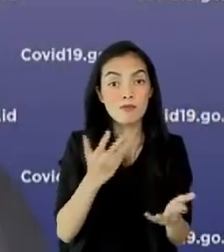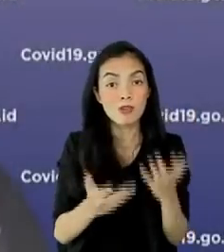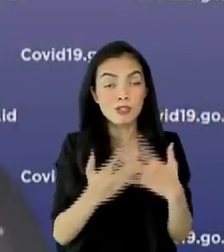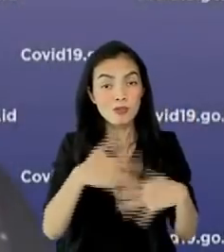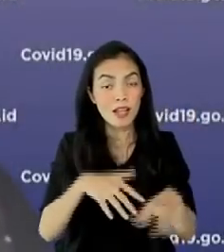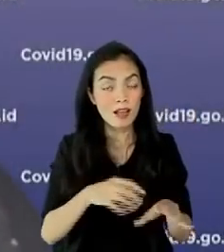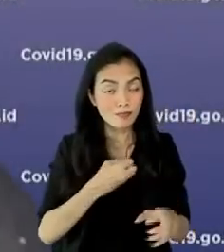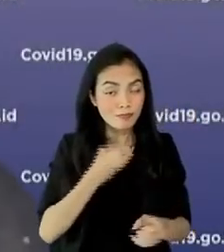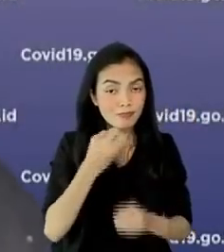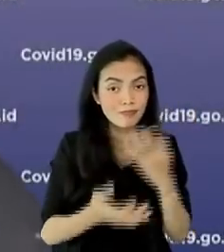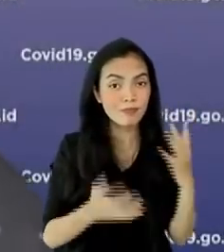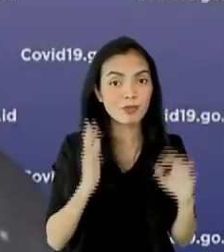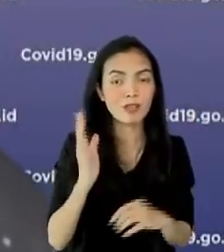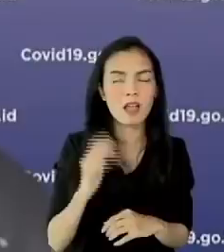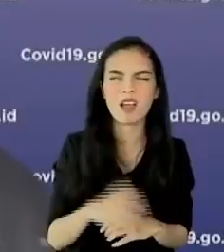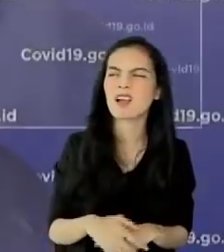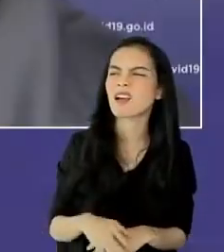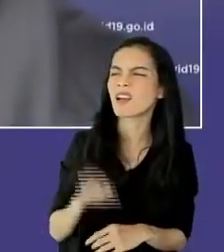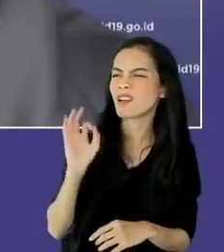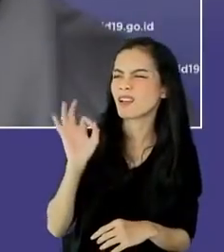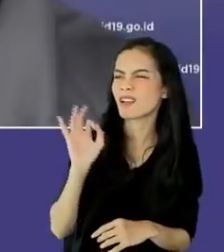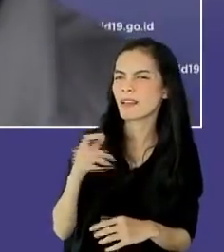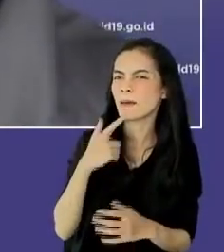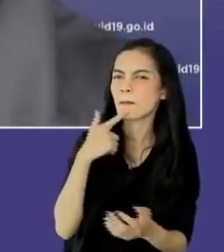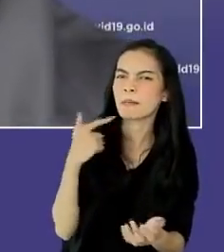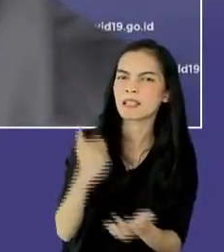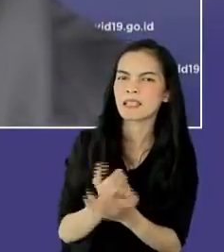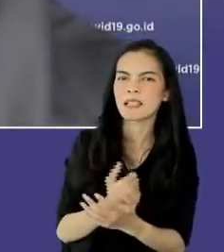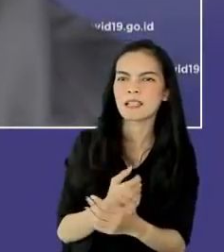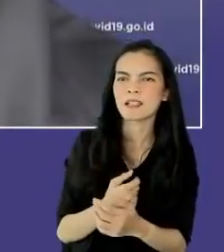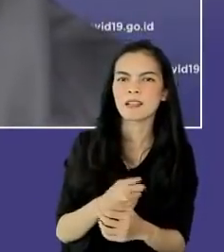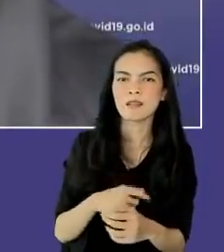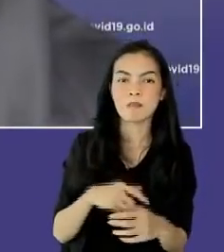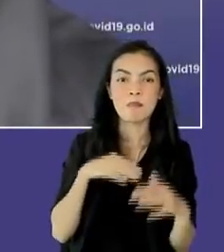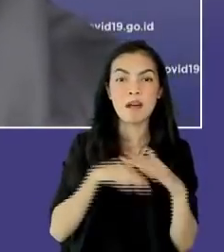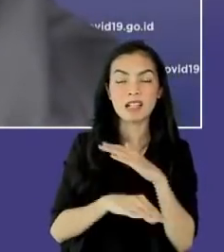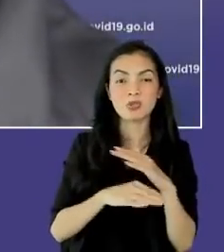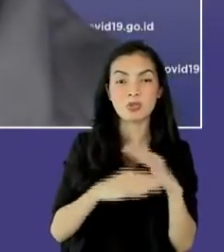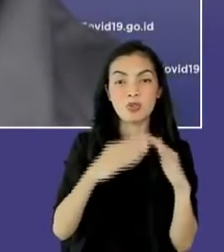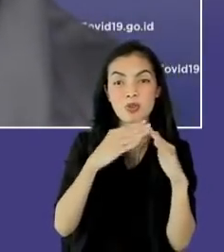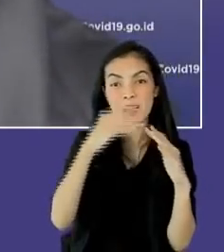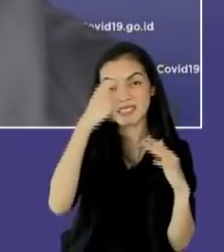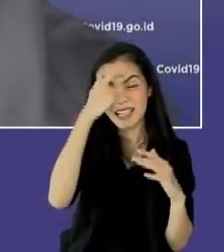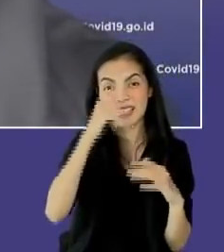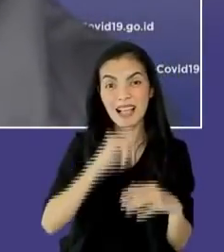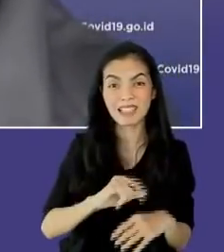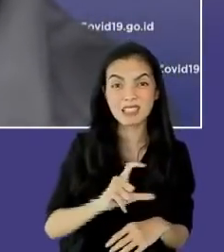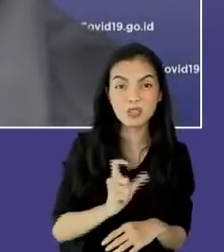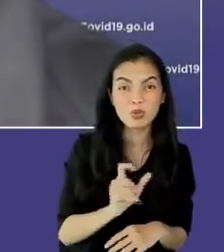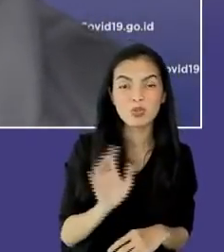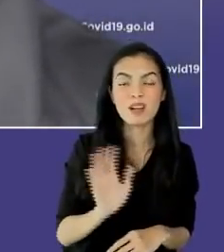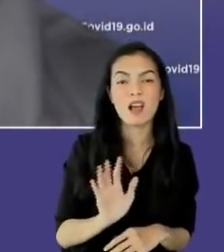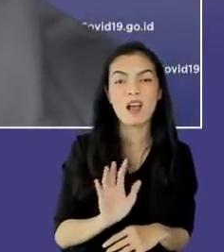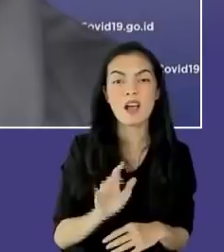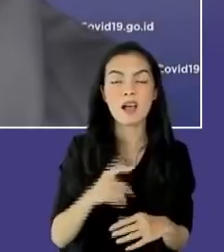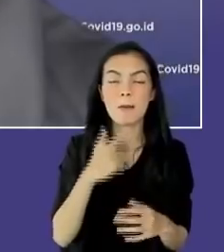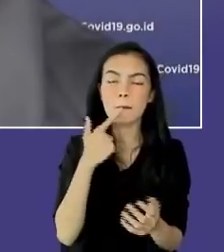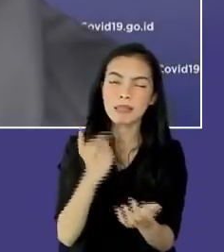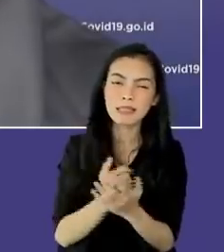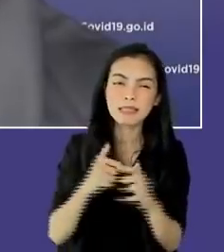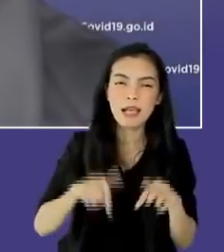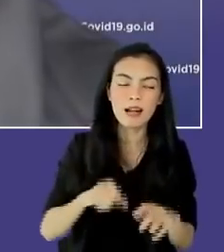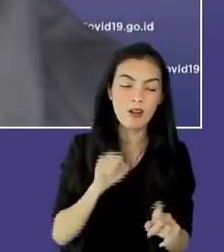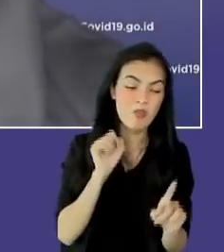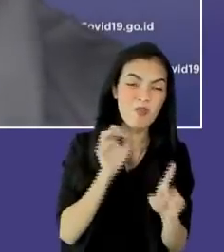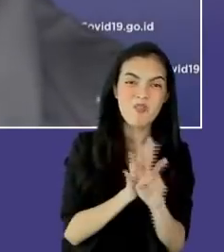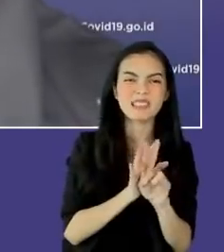Dokter Lula kalau dari saya. Baik, jadi yang paling penting supaya nggak butuh ICU, supaya kemudian nggak butuh rumah sakit, yang paling penting sekarang adalah jangan